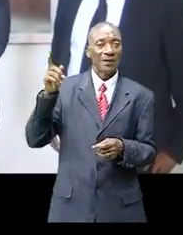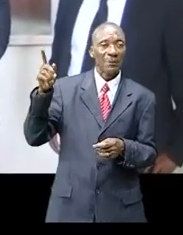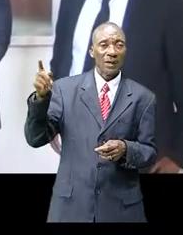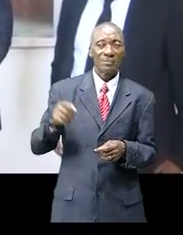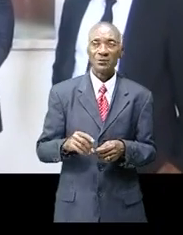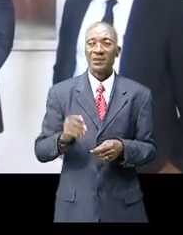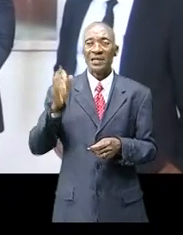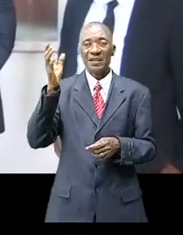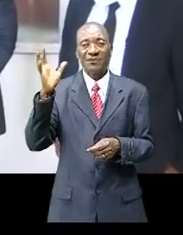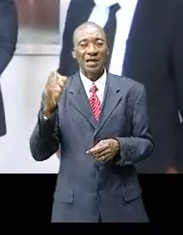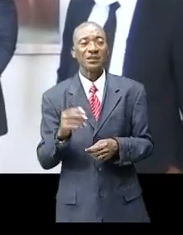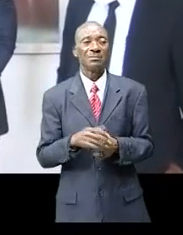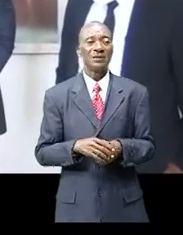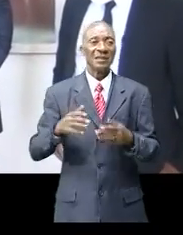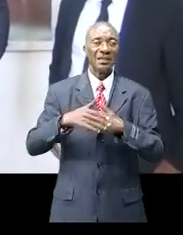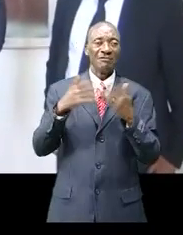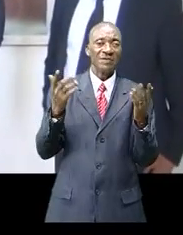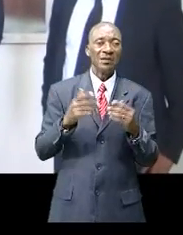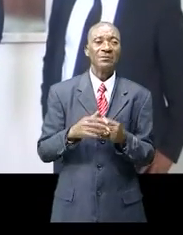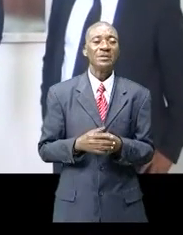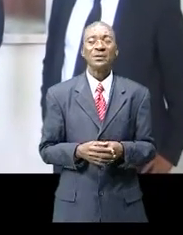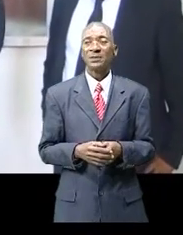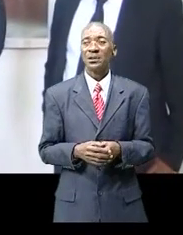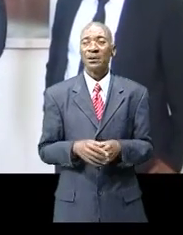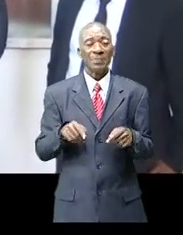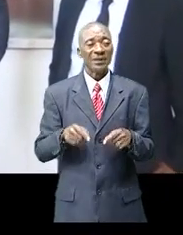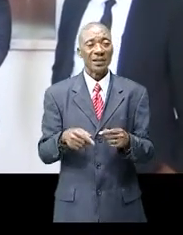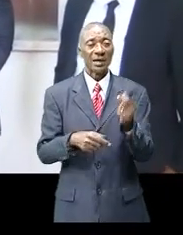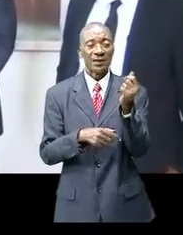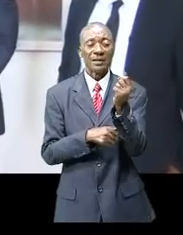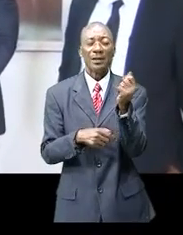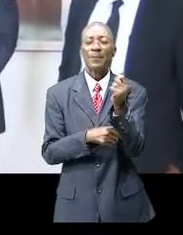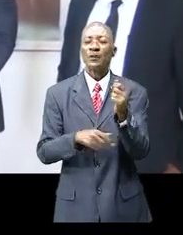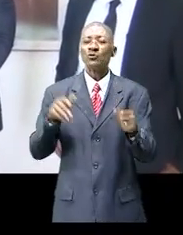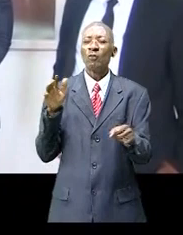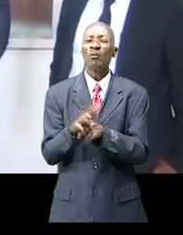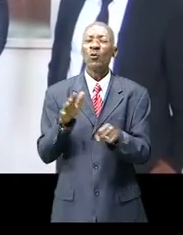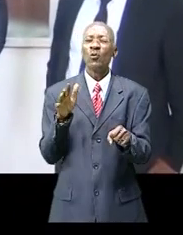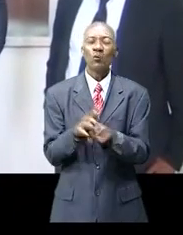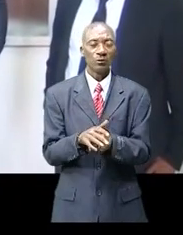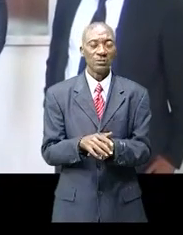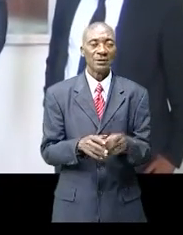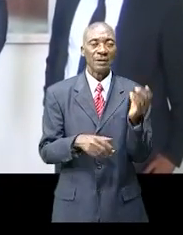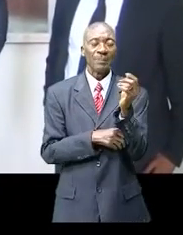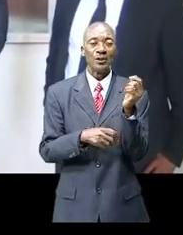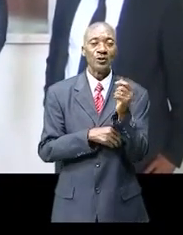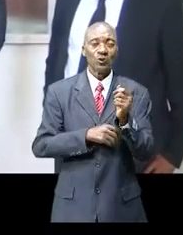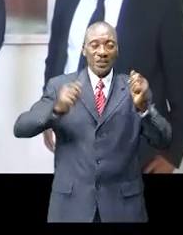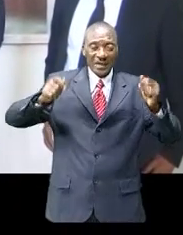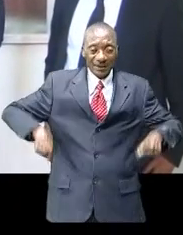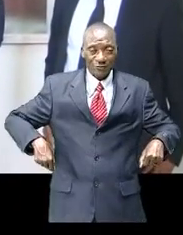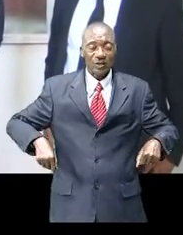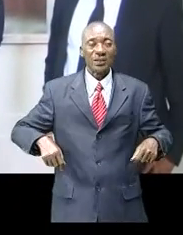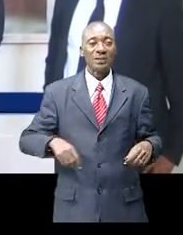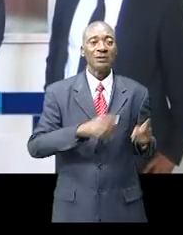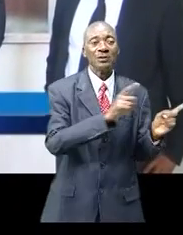des groupements où nous retrouvons un plus grand nombre de députés, de réfugiés par rapport aux autochtones. Et donc il se